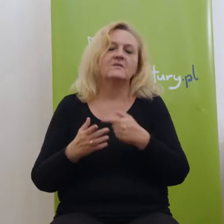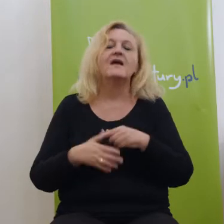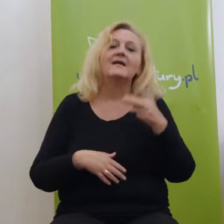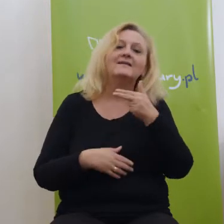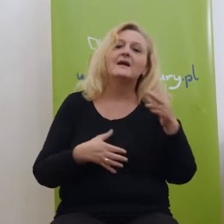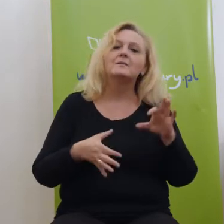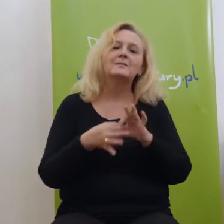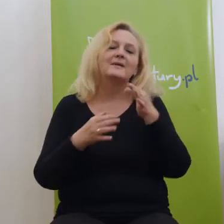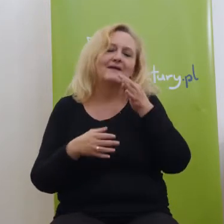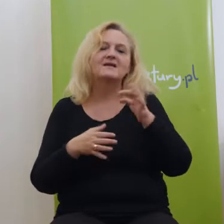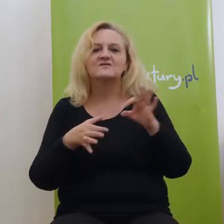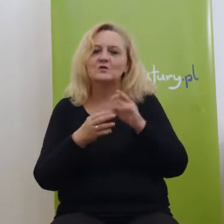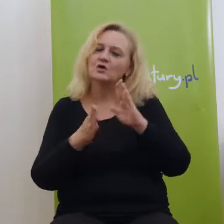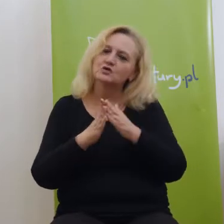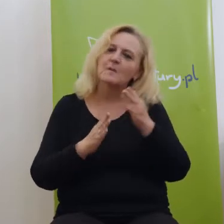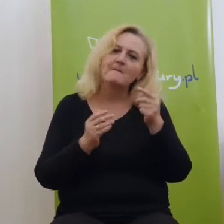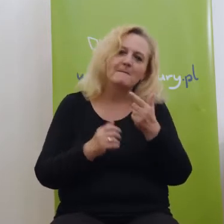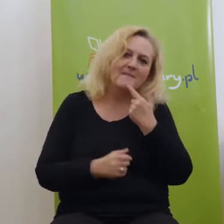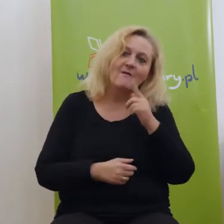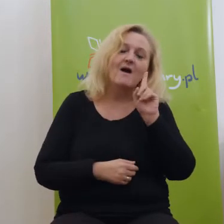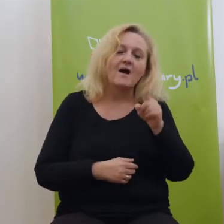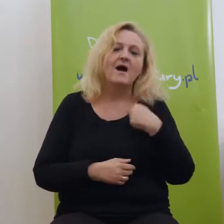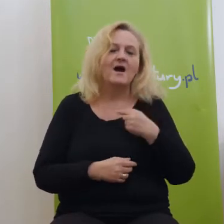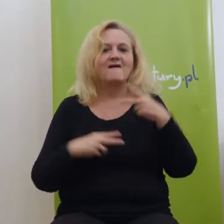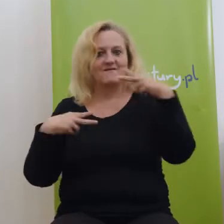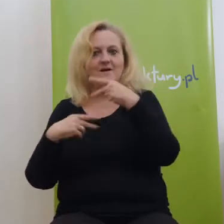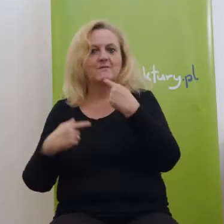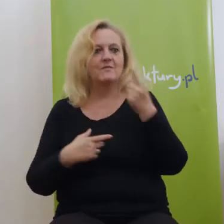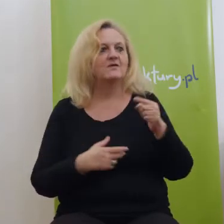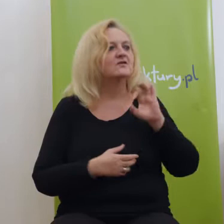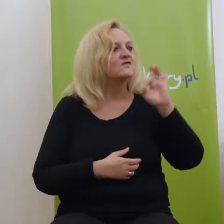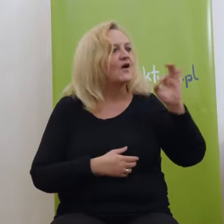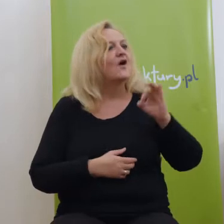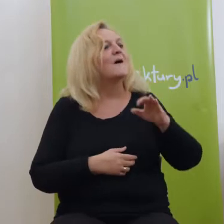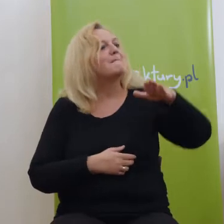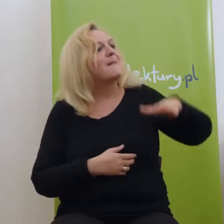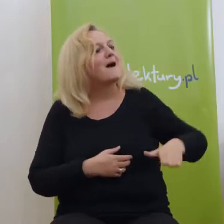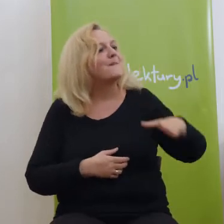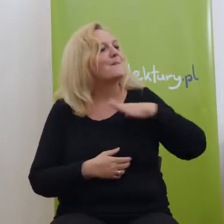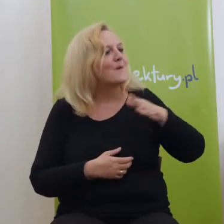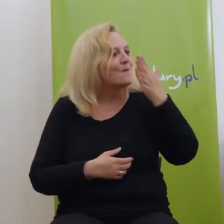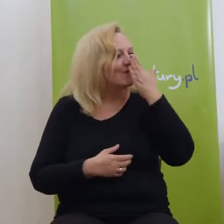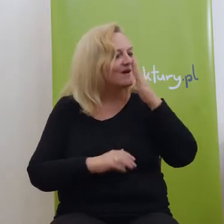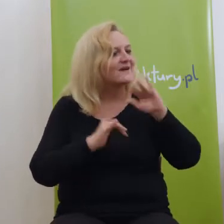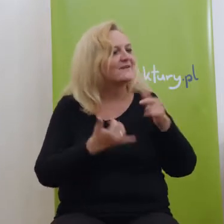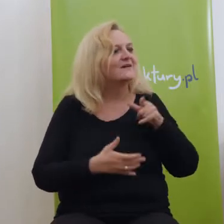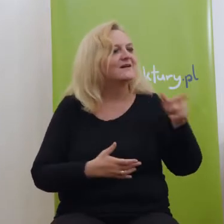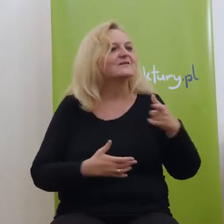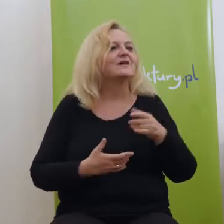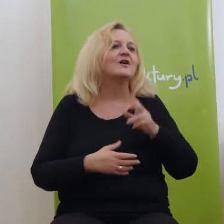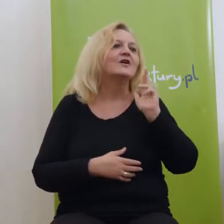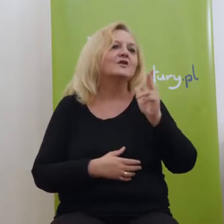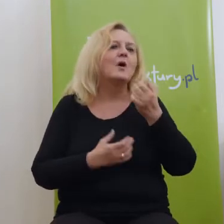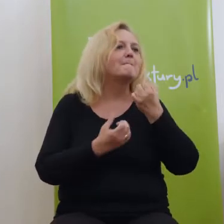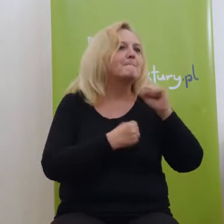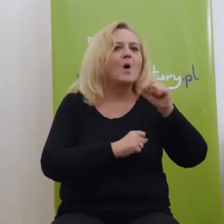książką, ale to troszkę podpowiada mi ten fragment. Chciałam cię zapytać o twoje dzieciństwo i o to, z którym z tych bohaterów bardziej